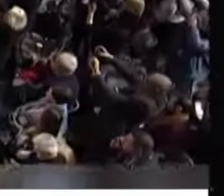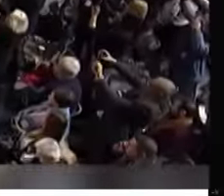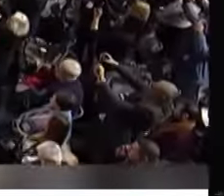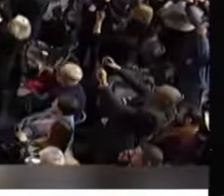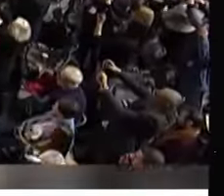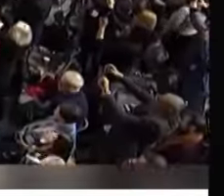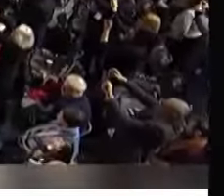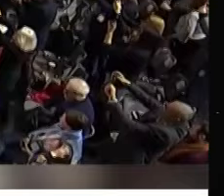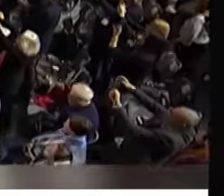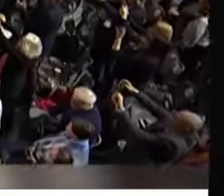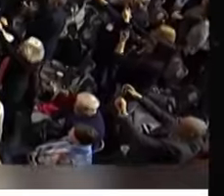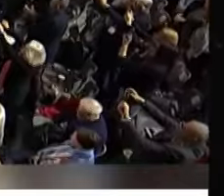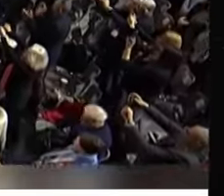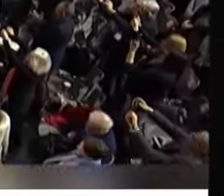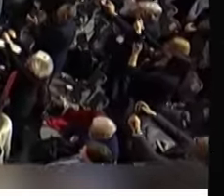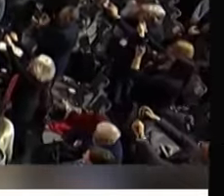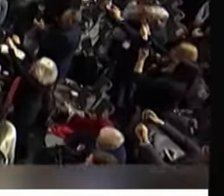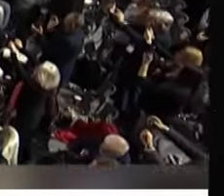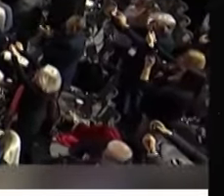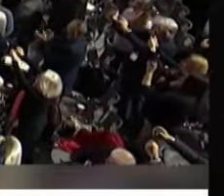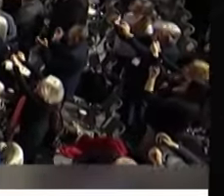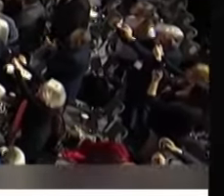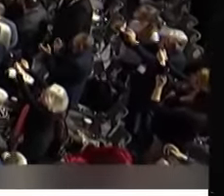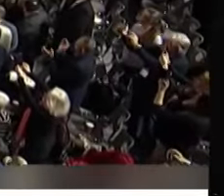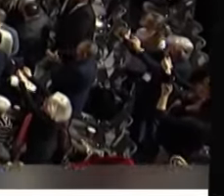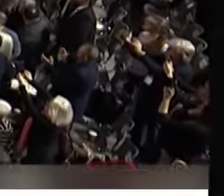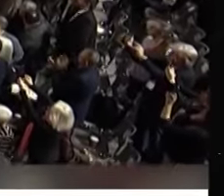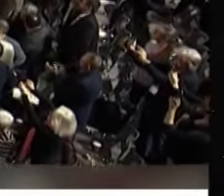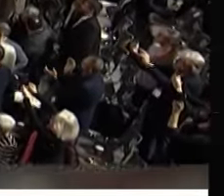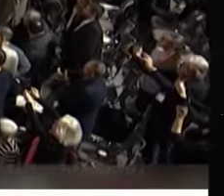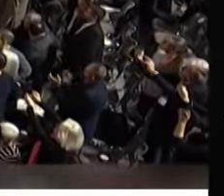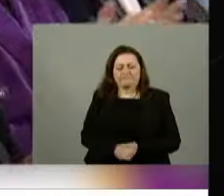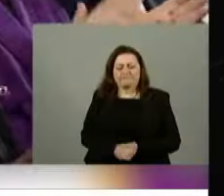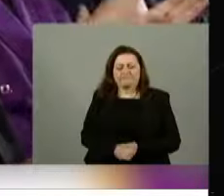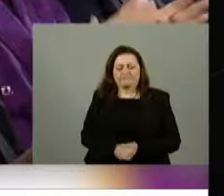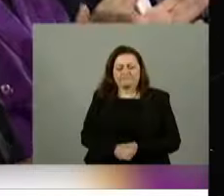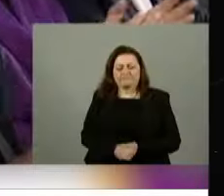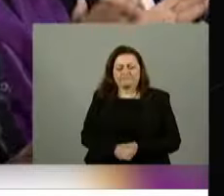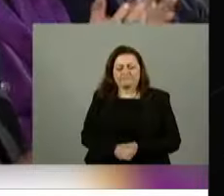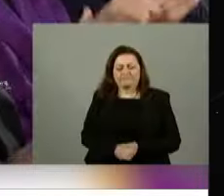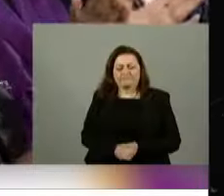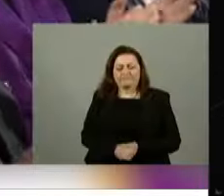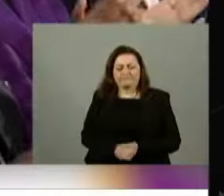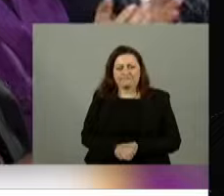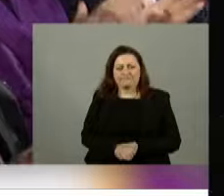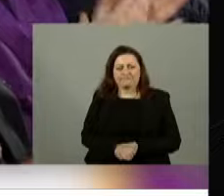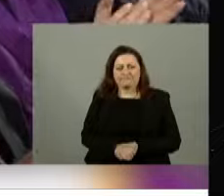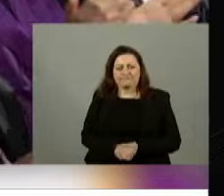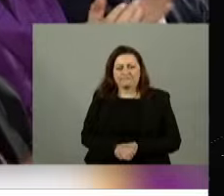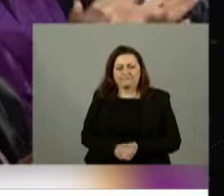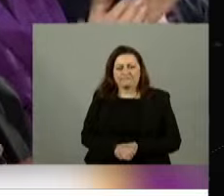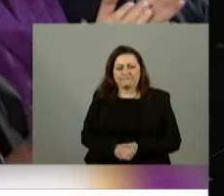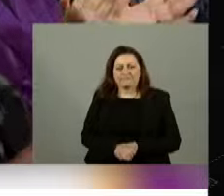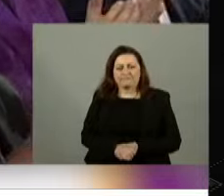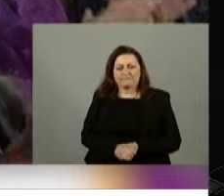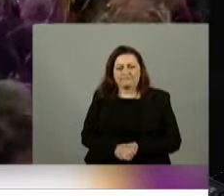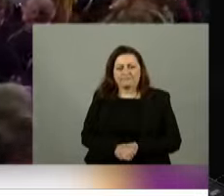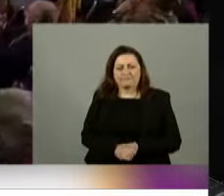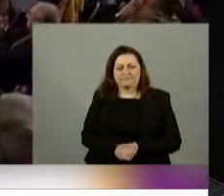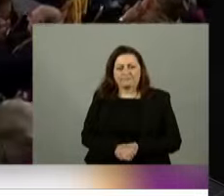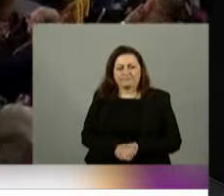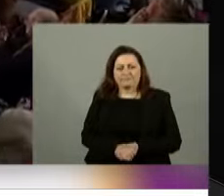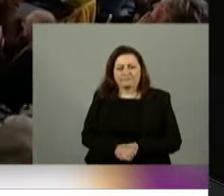με κάποιο τρόπο μια μέθοδος που έχει εφαρμοστεί με επιτυχία από τον κύριο αντίπαλο. Η Νέα Δημοκρατία,